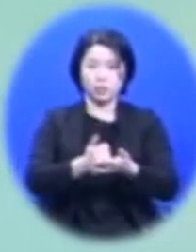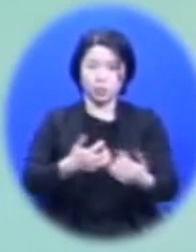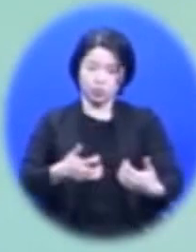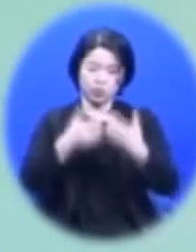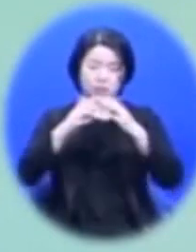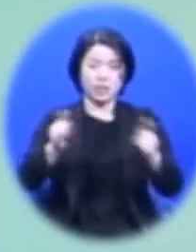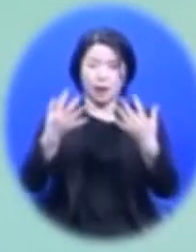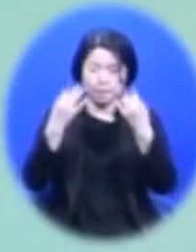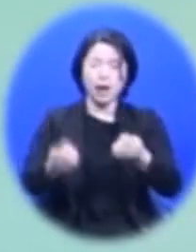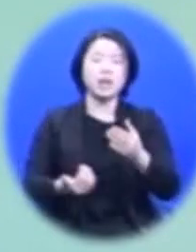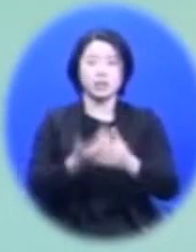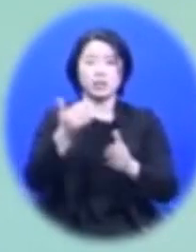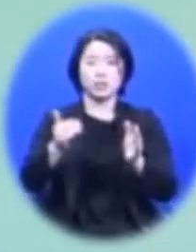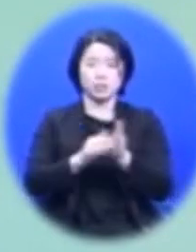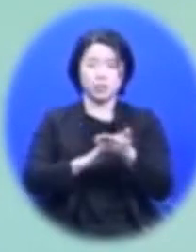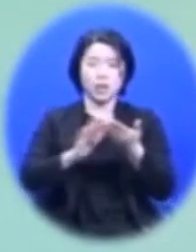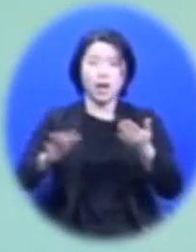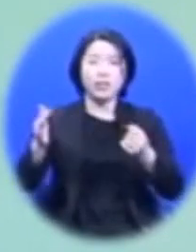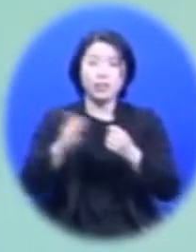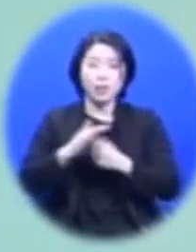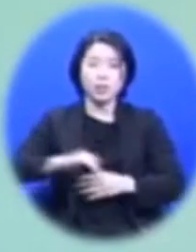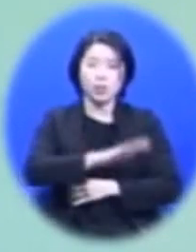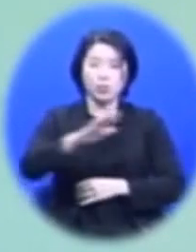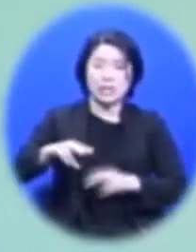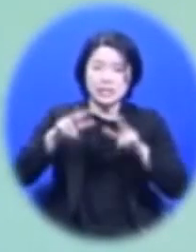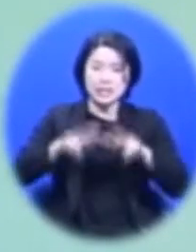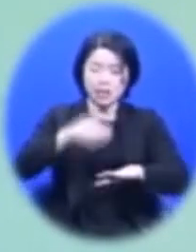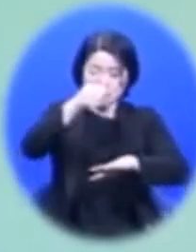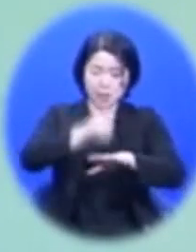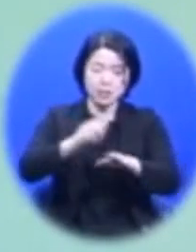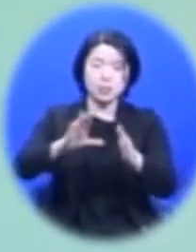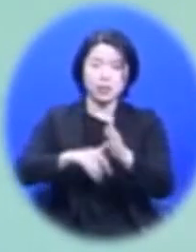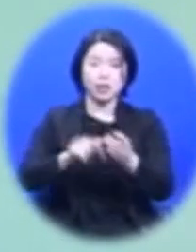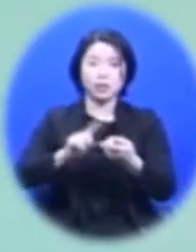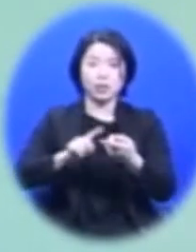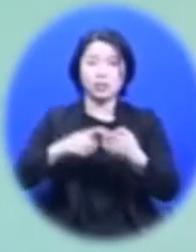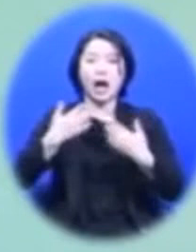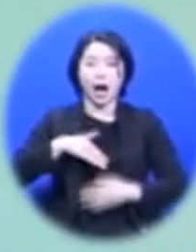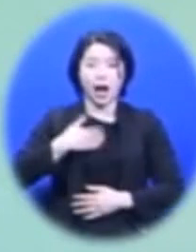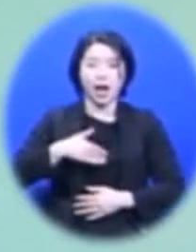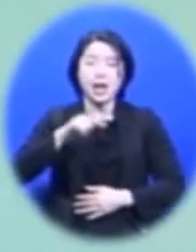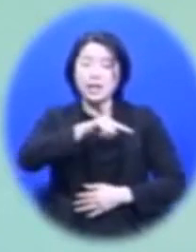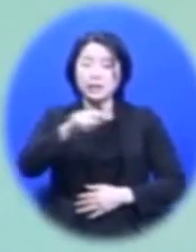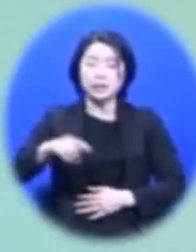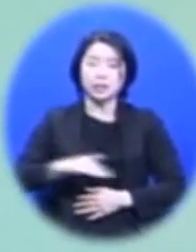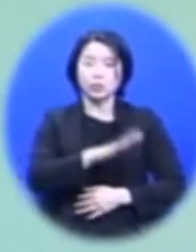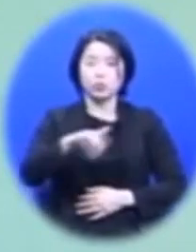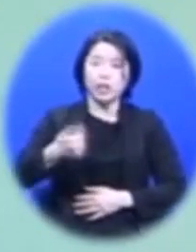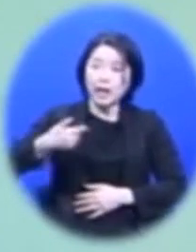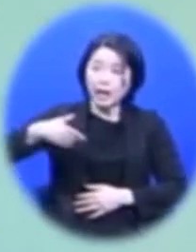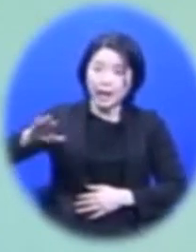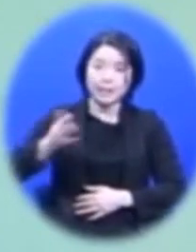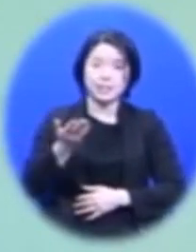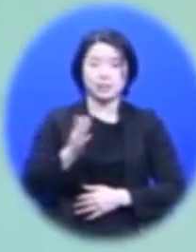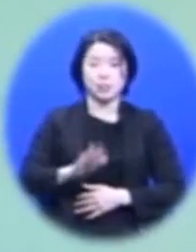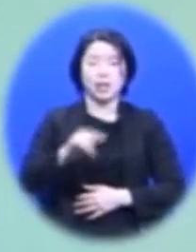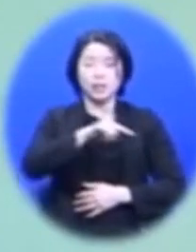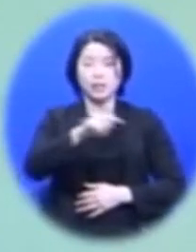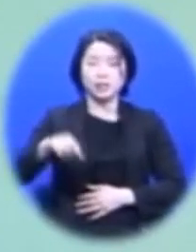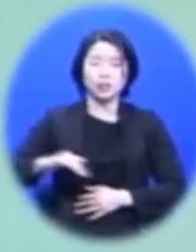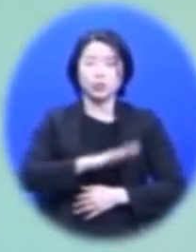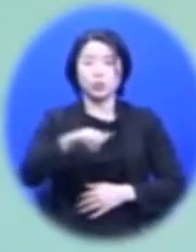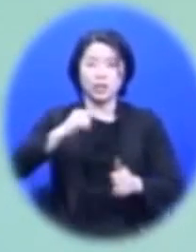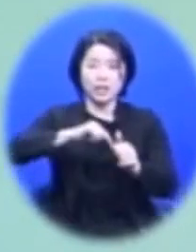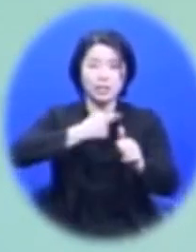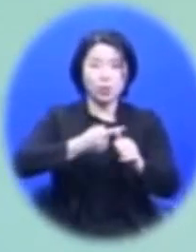많이 생겼습니다. 그래서 우리는 지금이 마지막 때임을 압니다. 그들이 우리에게서 갔지만 그들은 우리에게